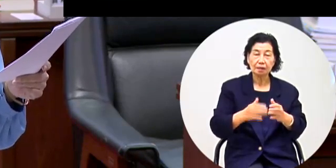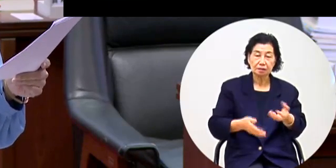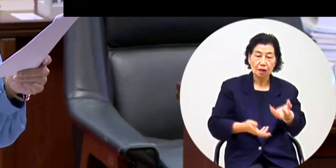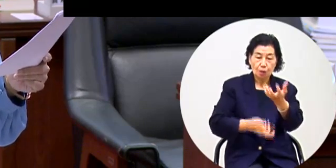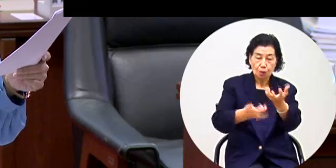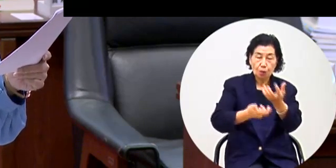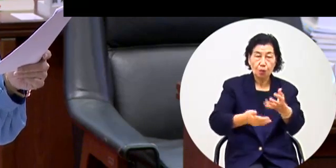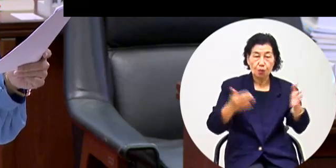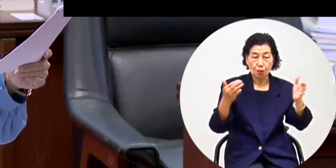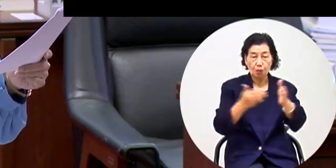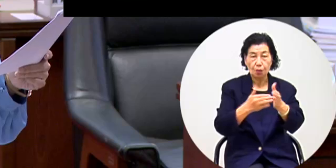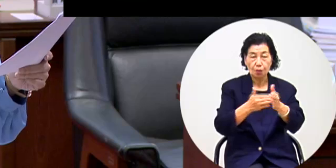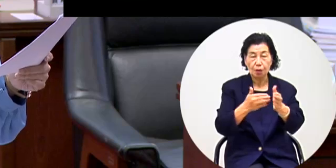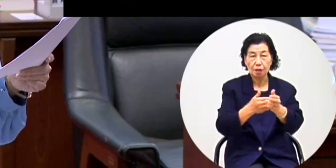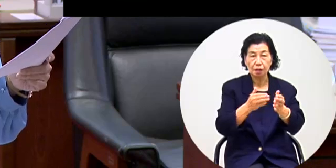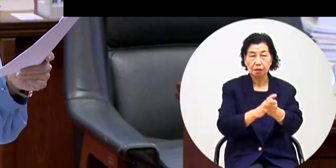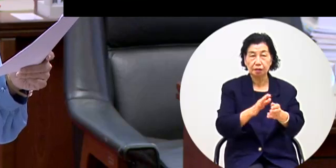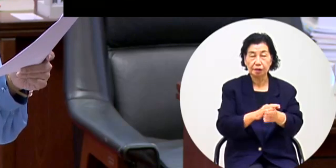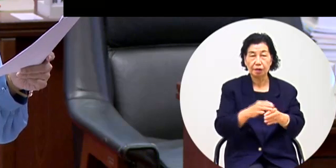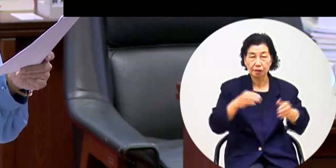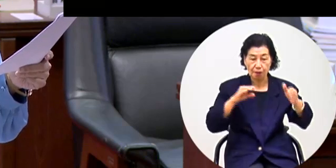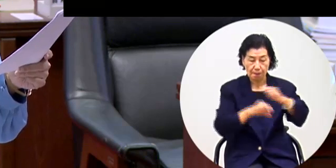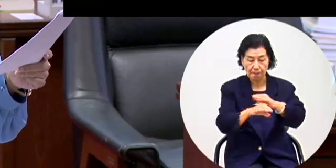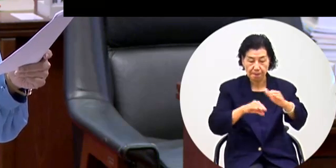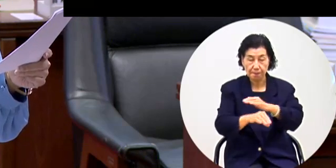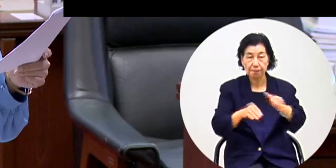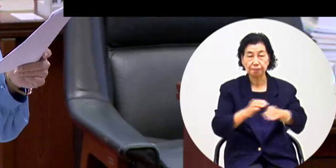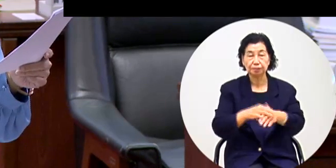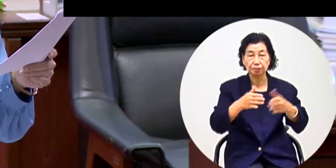前啊，全台也剩下393，